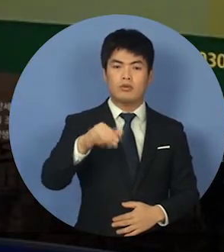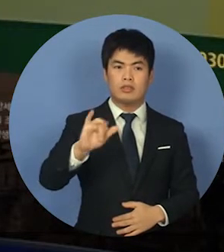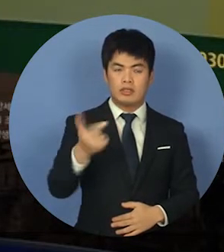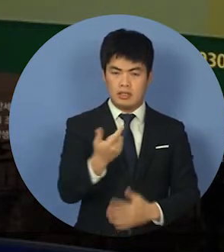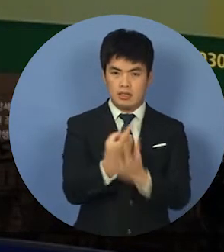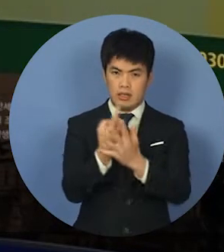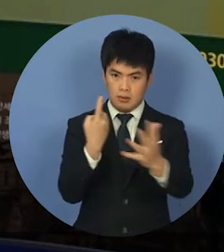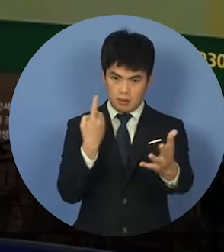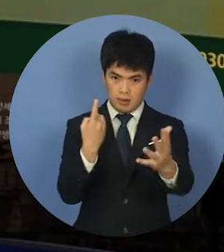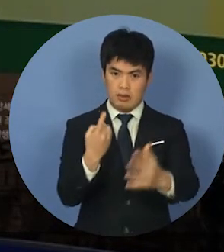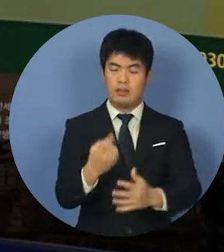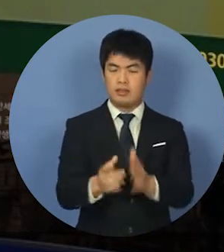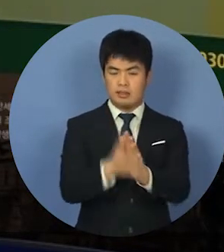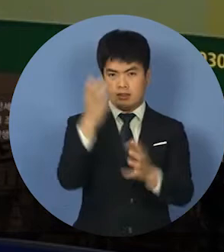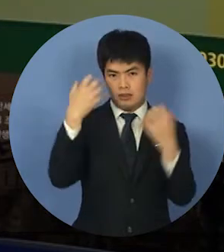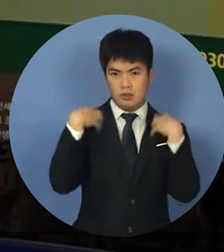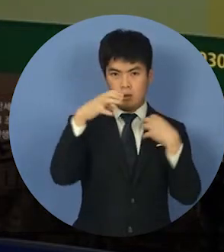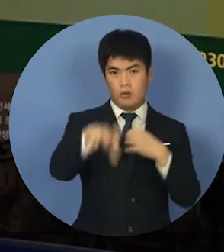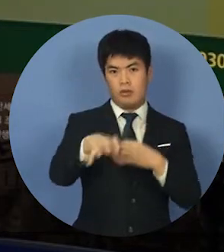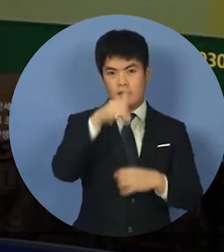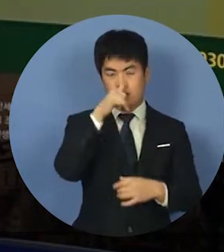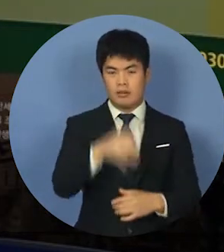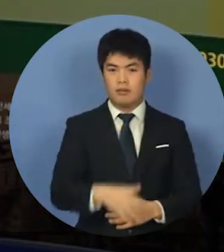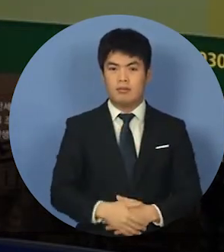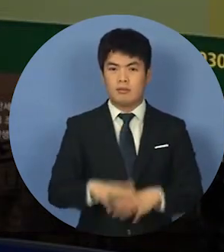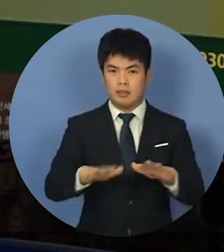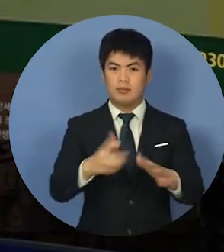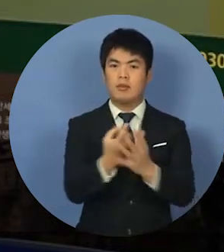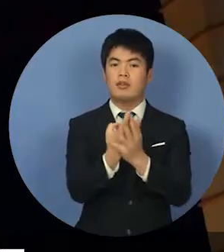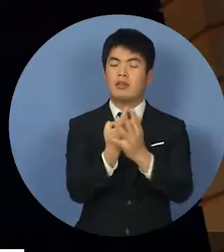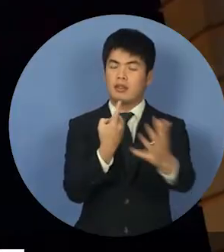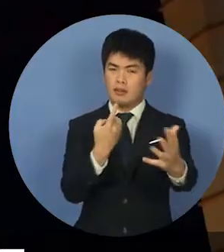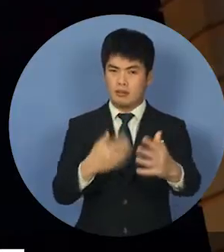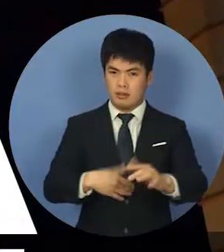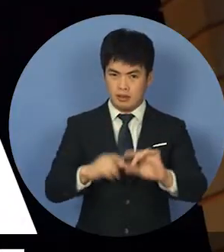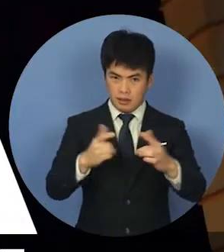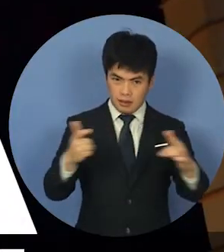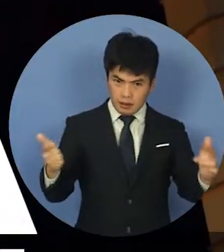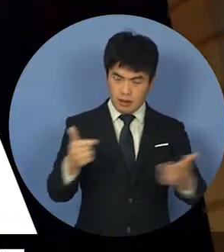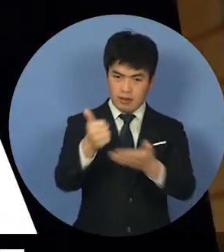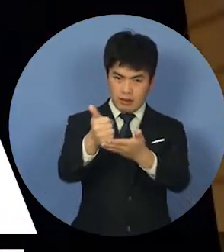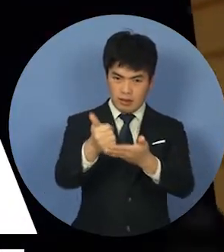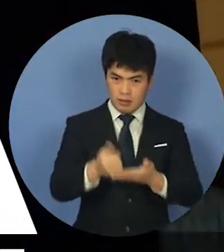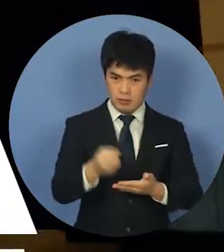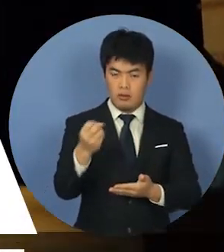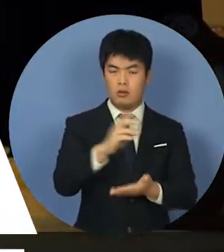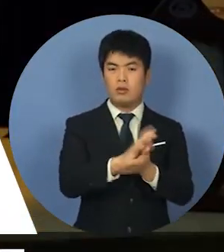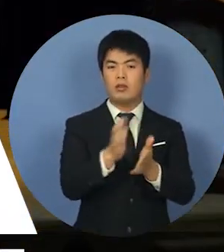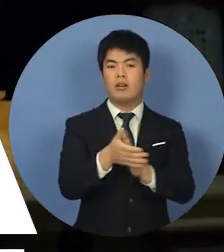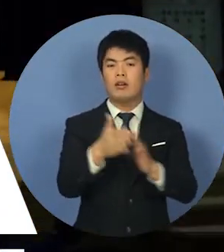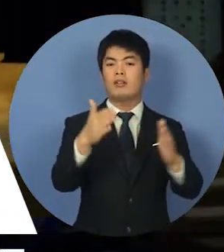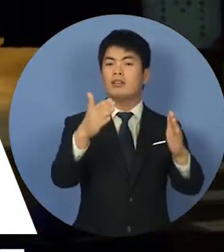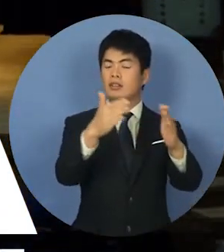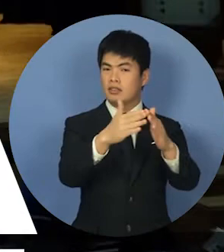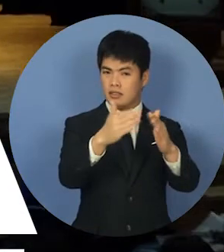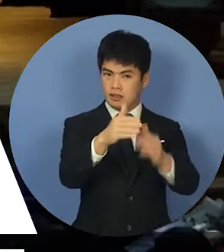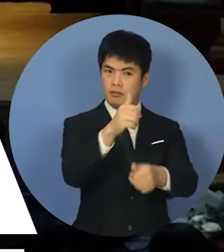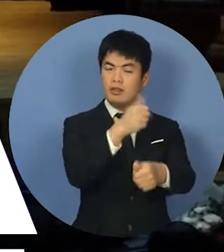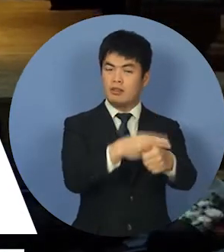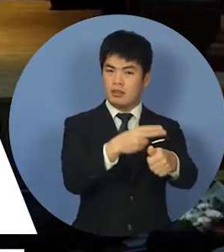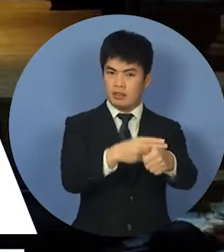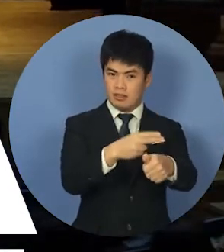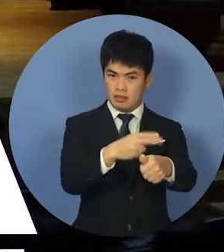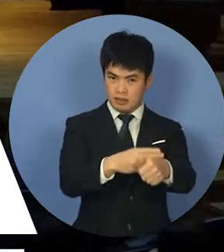2017 천안시 보육인 대회가 천안시청 봉서홀에서 열렸습니다. 이번 보육인 대회는 각계각층 내외빈과